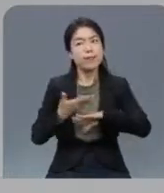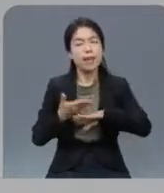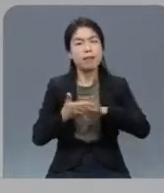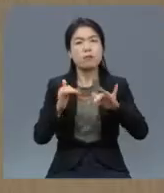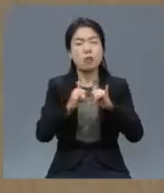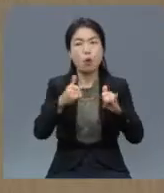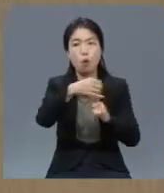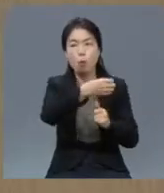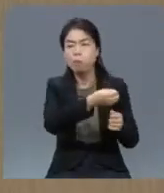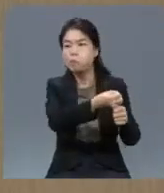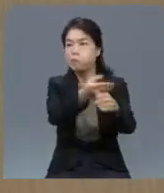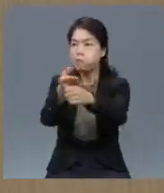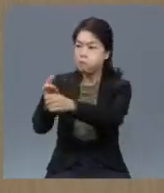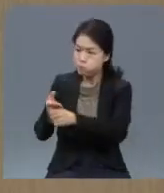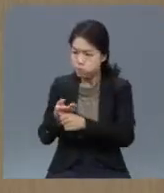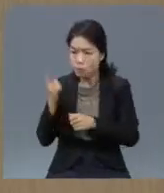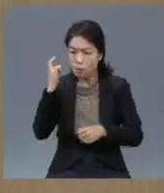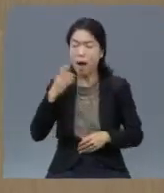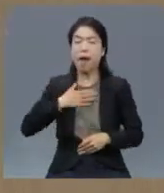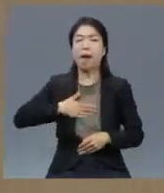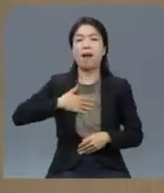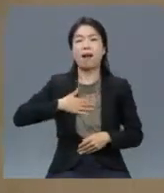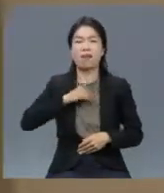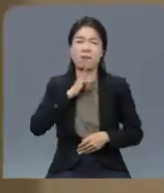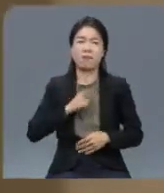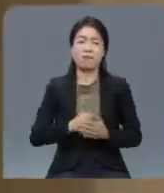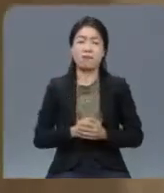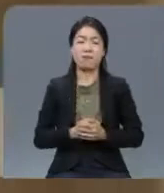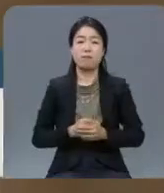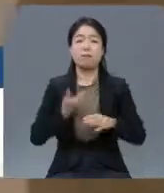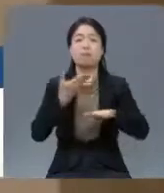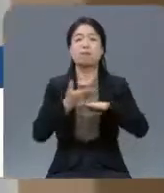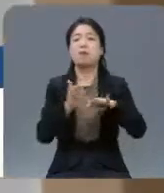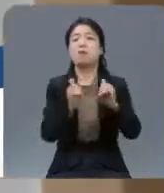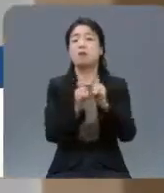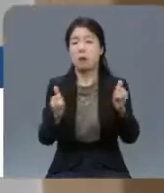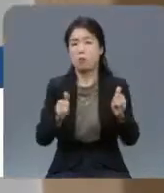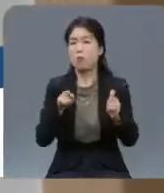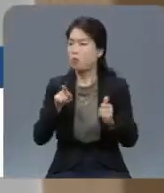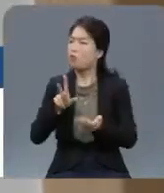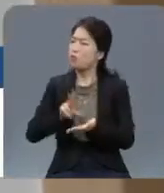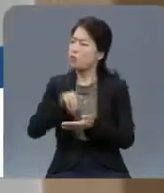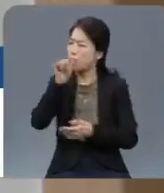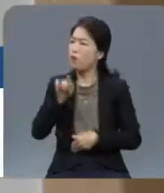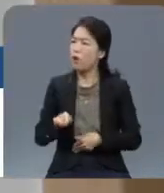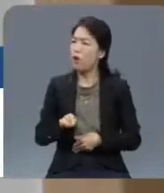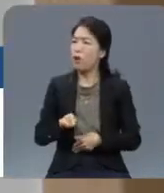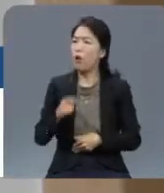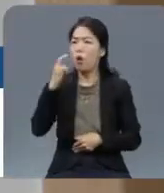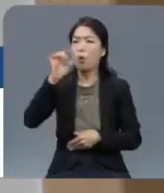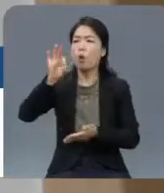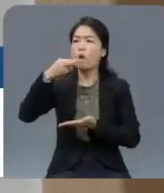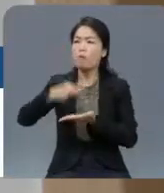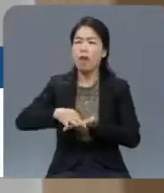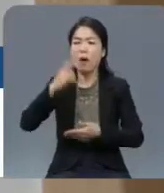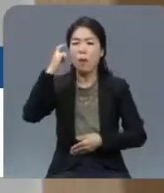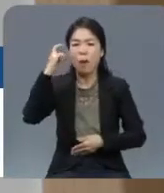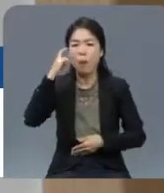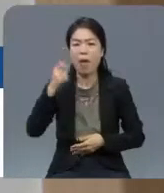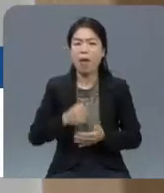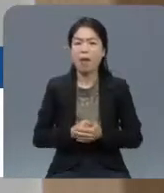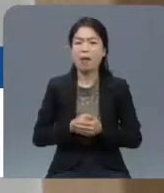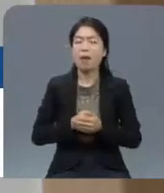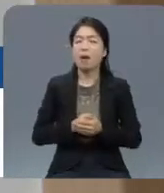보좌관을 통해서 문제를 알게 됐다고 말합니다. 다른 분들께서 이건 문제가 있는 것이다.